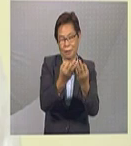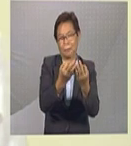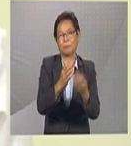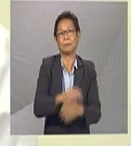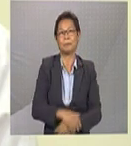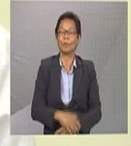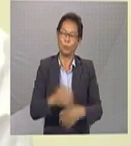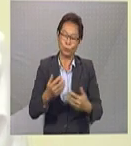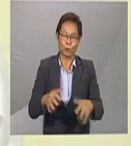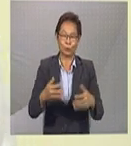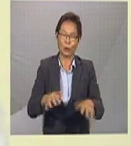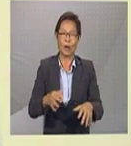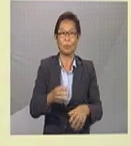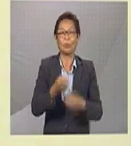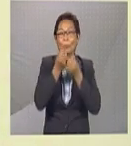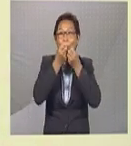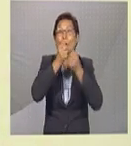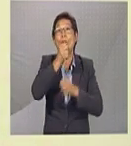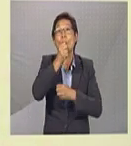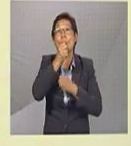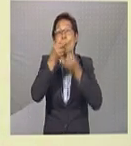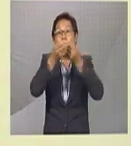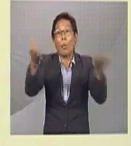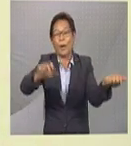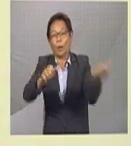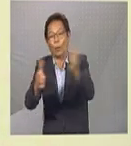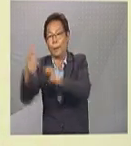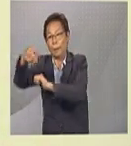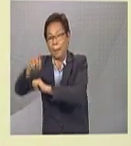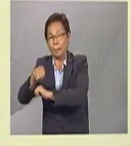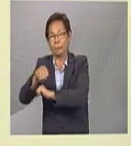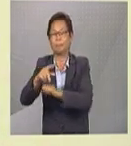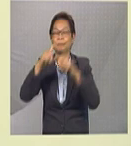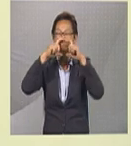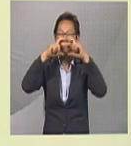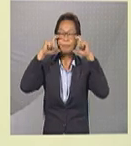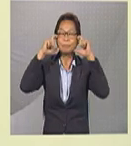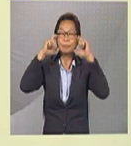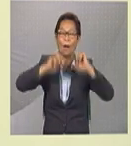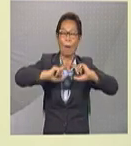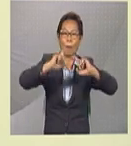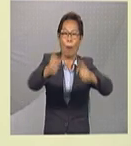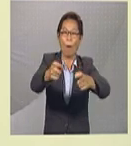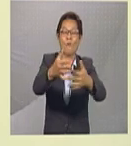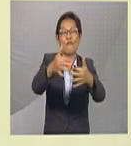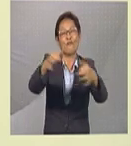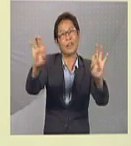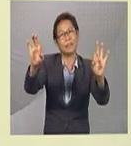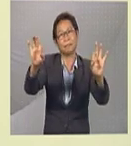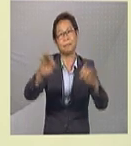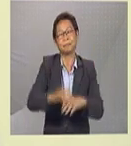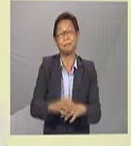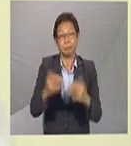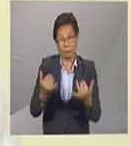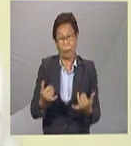Ini telah pun diumumkan oleh Yang Amat Berhormat Perdana Menteri bahawa topeng muka akan diberikan secara percuma.